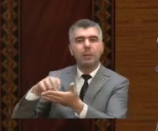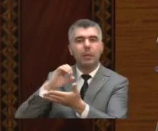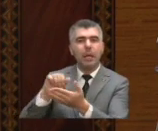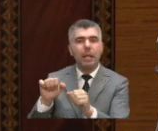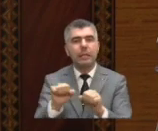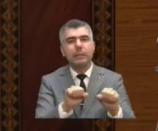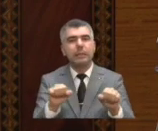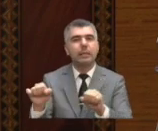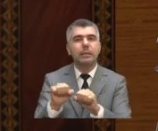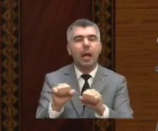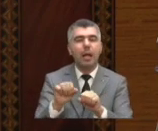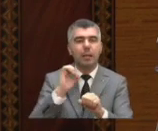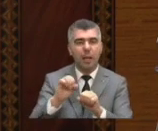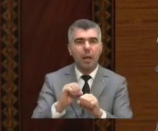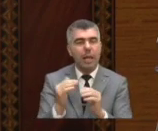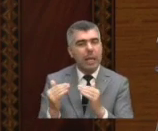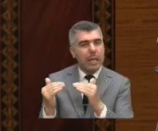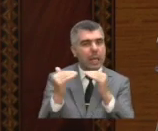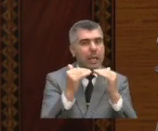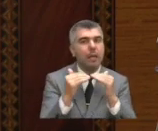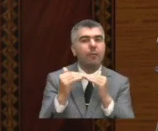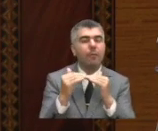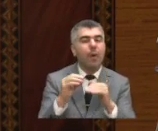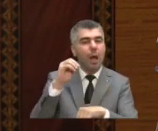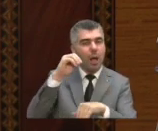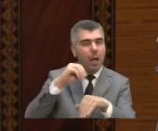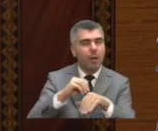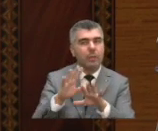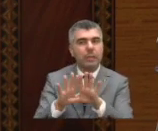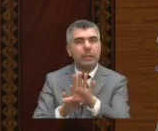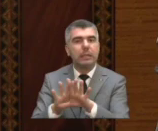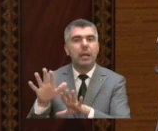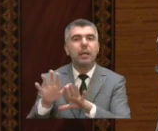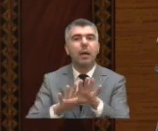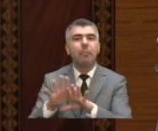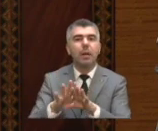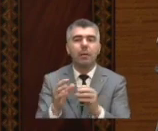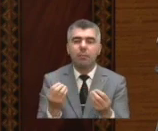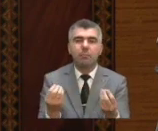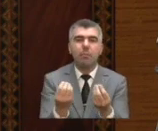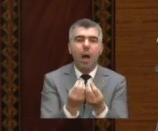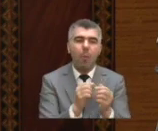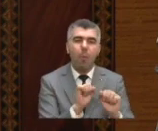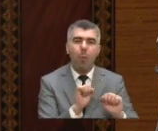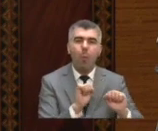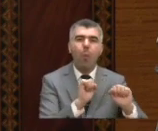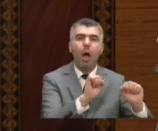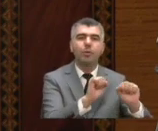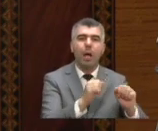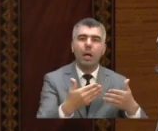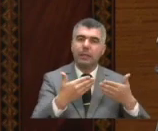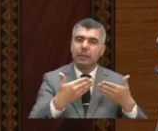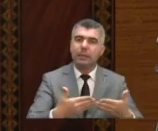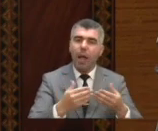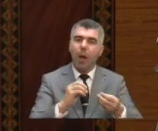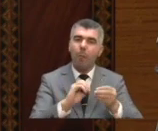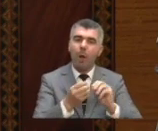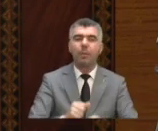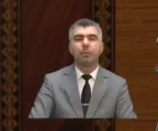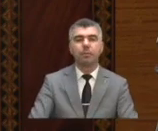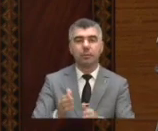الزلزال موازه مع توطي تداب تدابير مواجهه تاثيرات الظرفيه